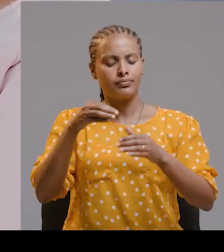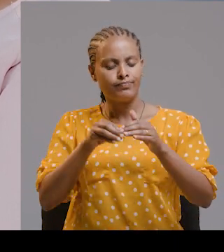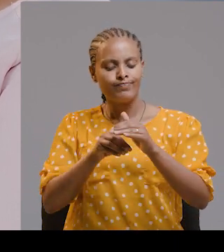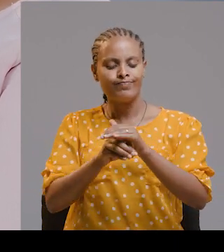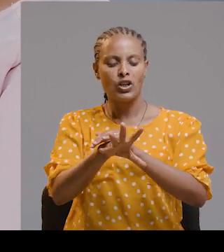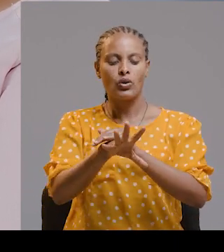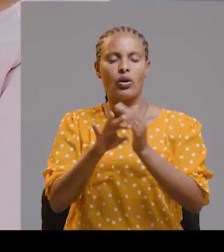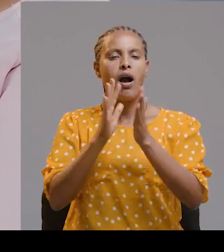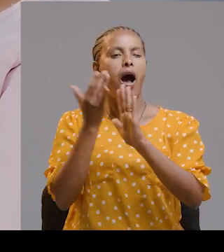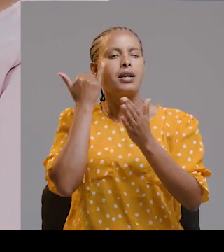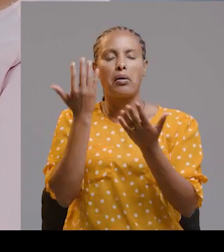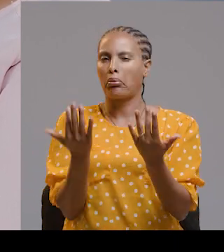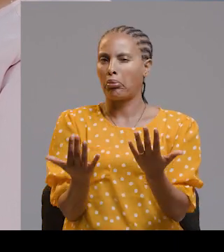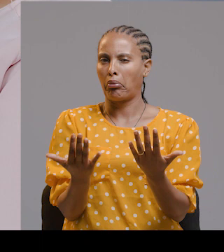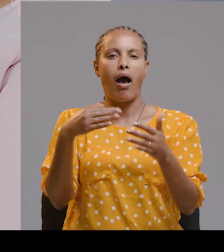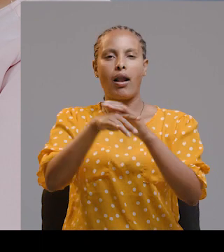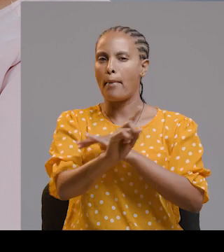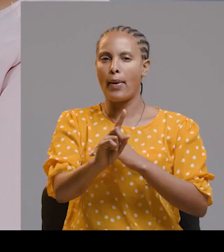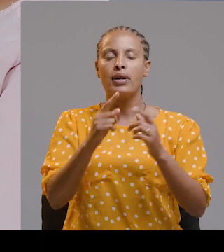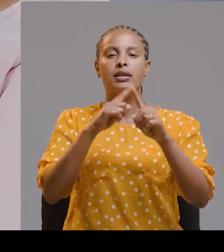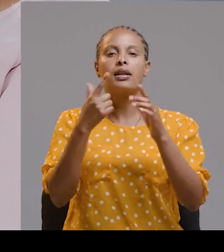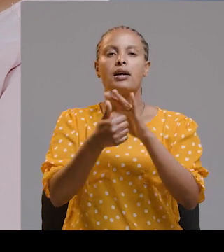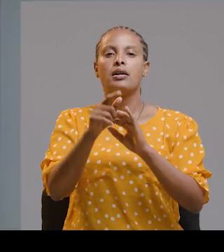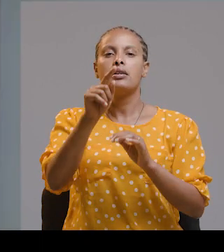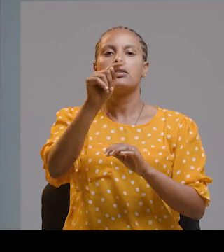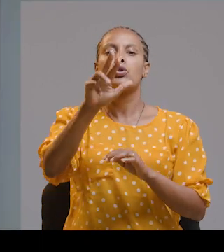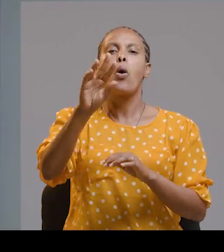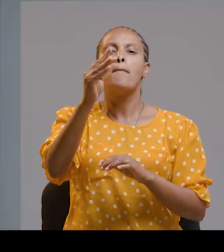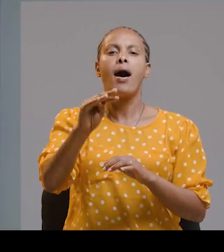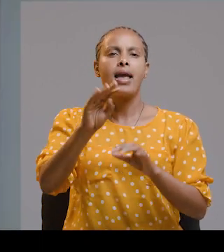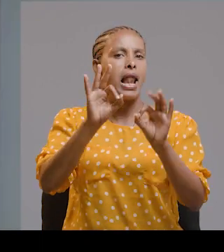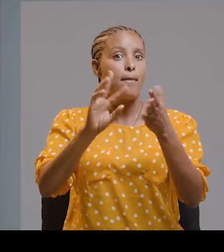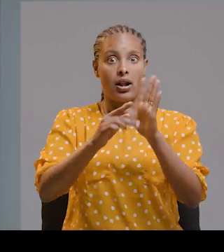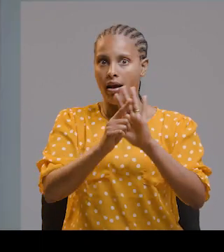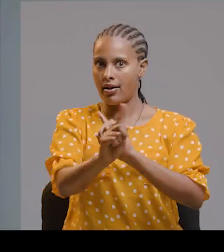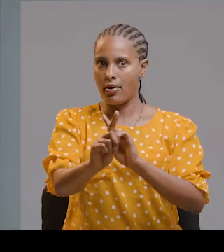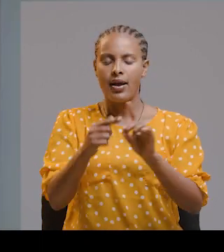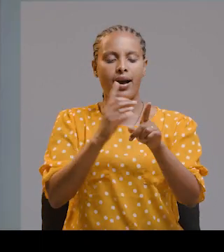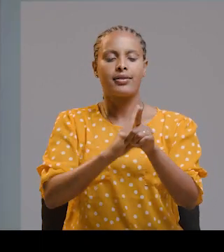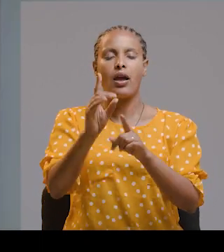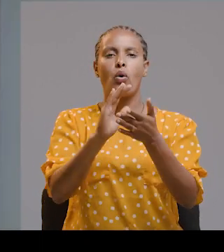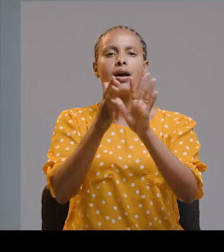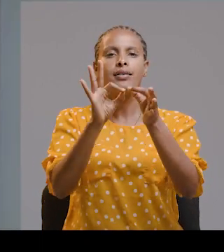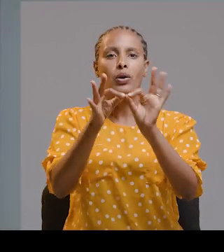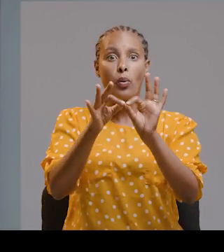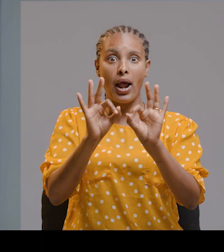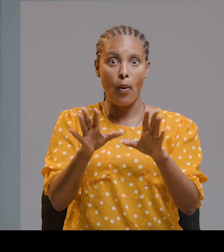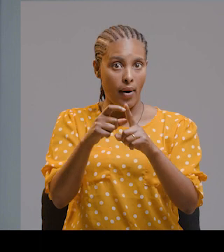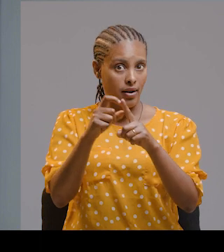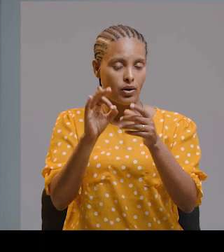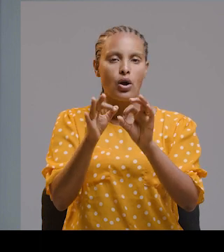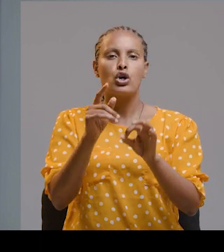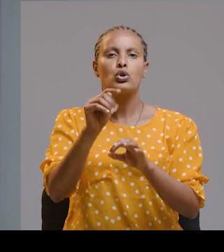سرزویگا با حساب سلارونه. نگر گن هی مالت تروما یه لام مالت کنای دل. کت تای هونه کالباین وروم تروما